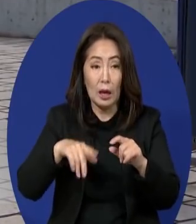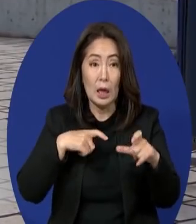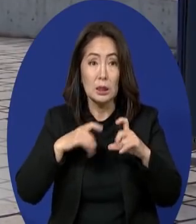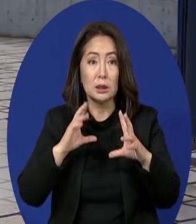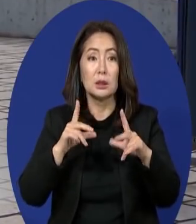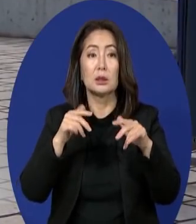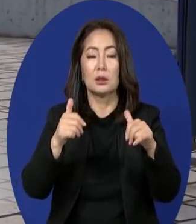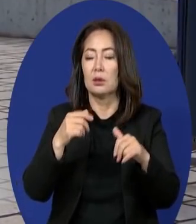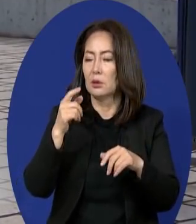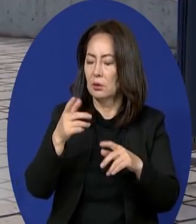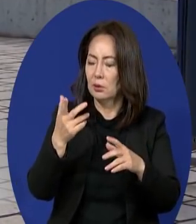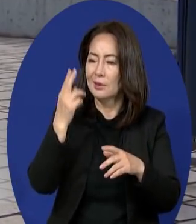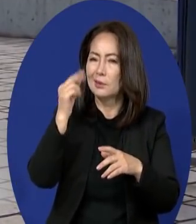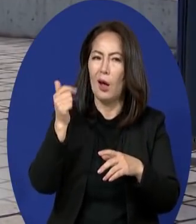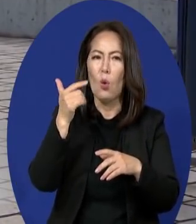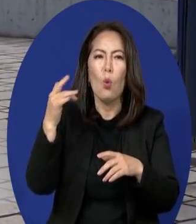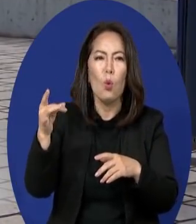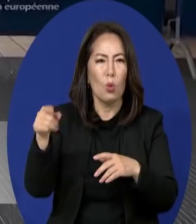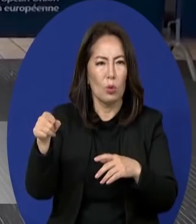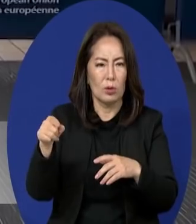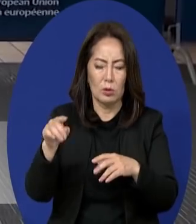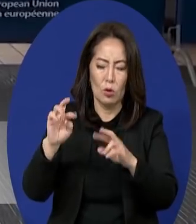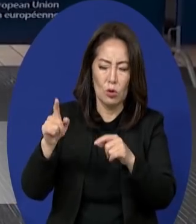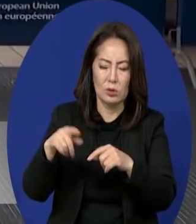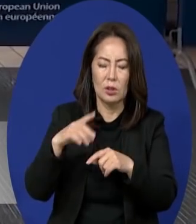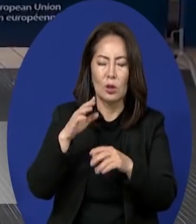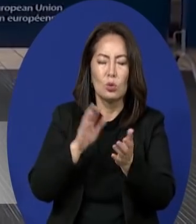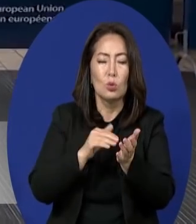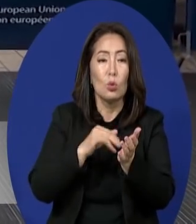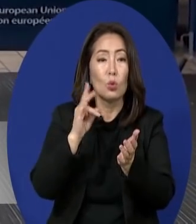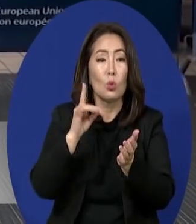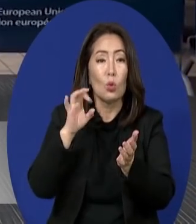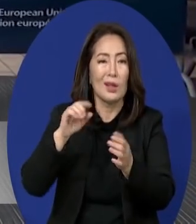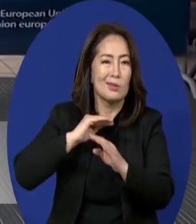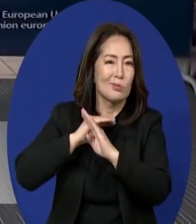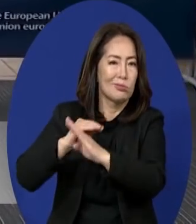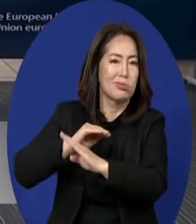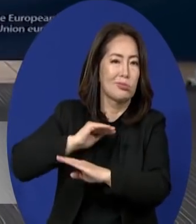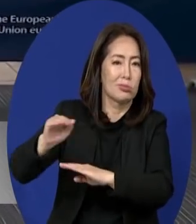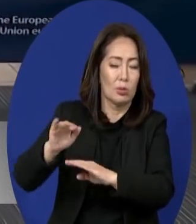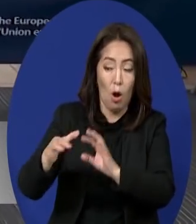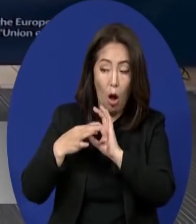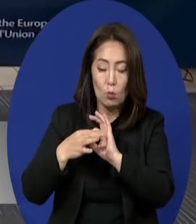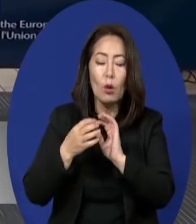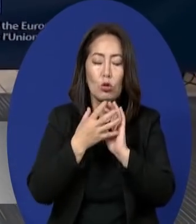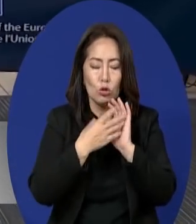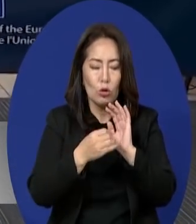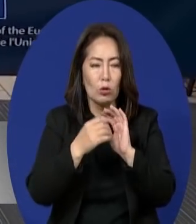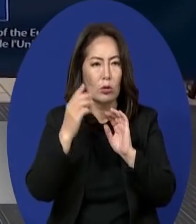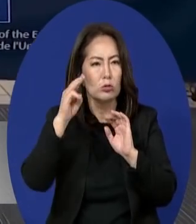цагурын өөрчлөлтийг сааруулах зорилгоор түүхийн нүрсний хэрэглээг хязгаарлах болсон зэрэг хүчин зүйлс нөлөөлж байна. За Орос тэргүүтэй